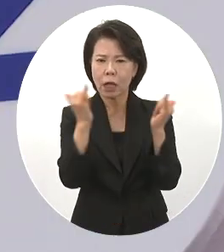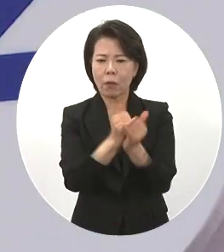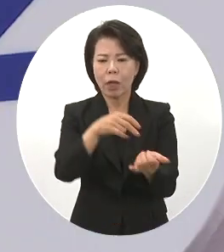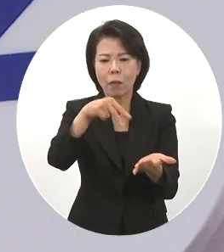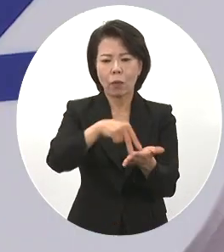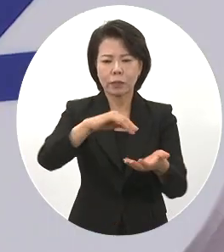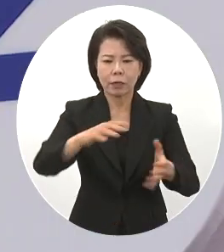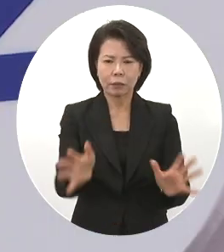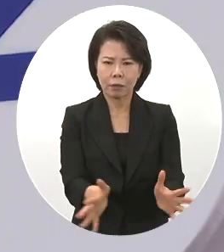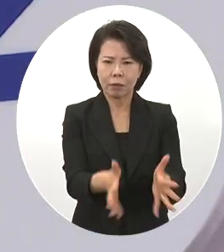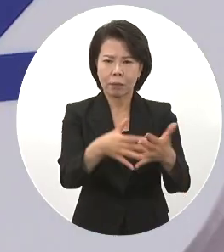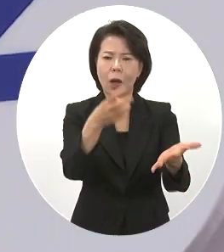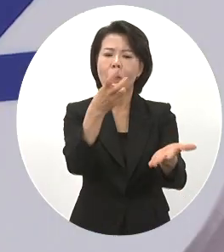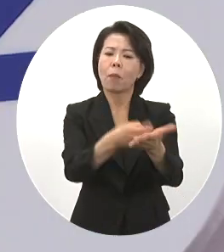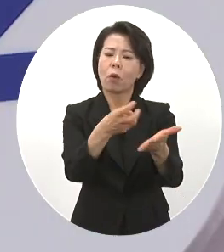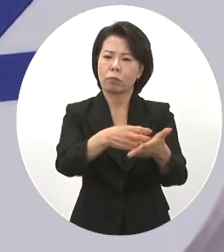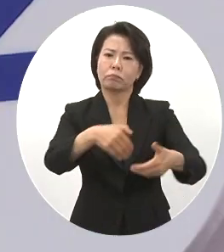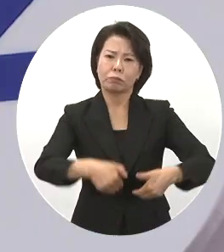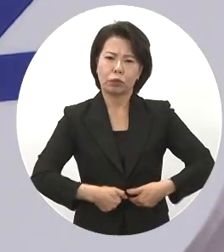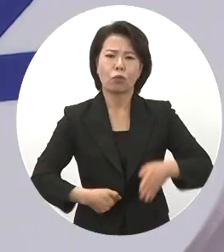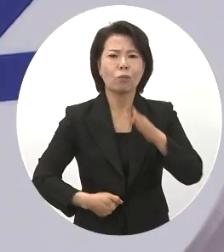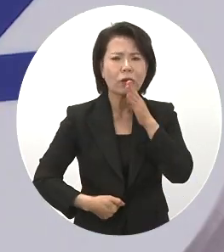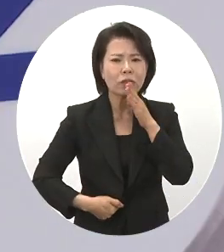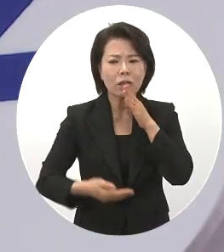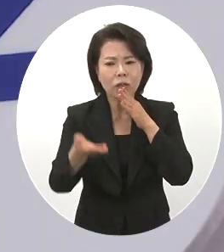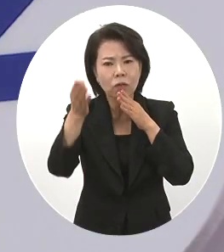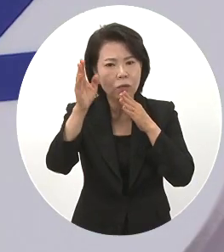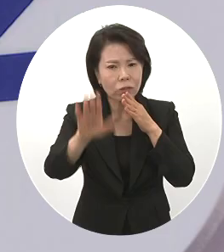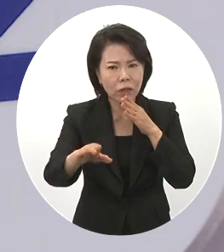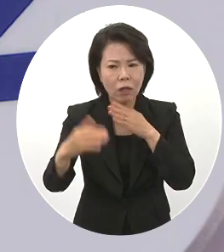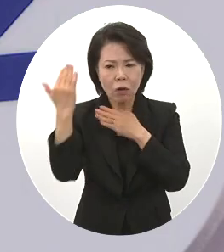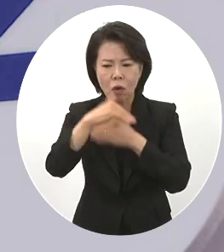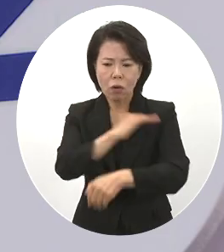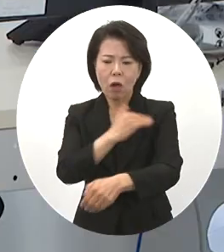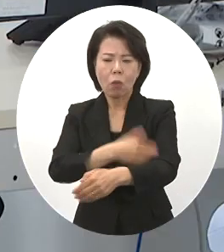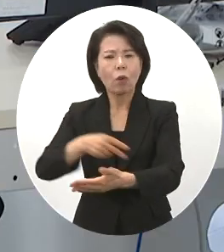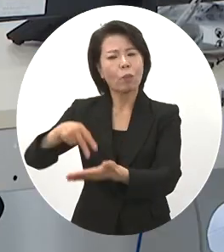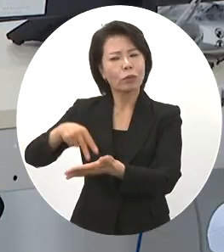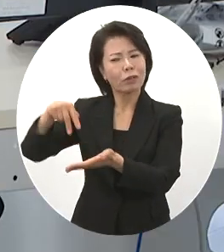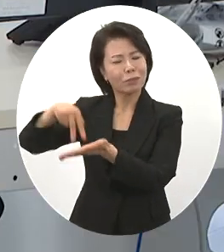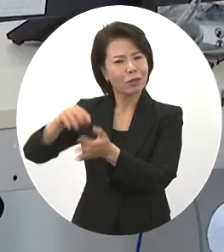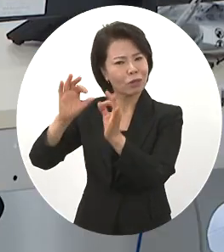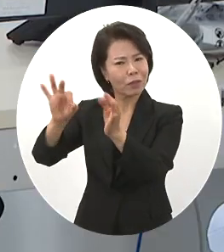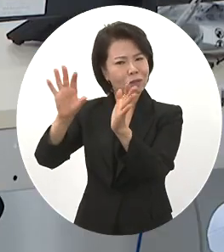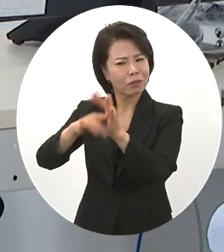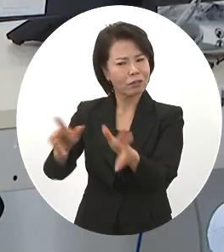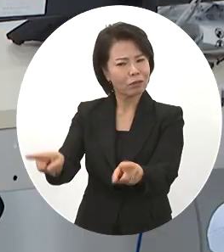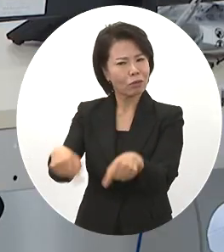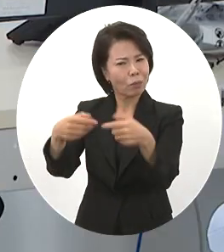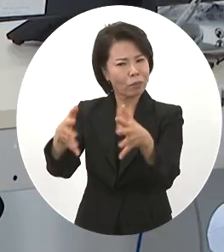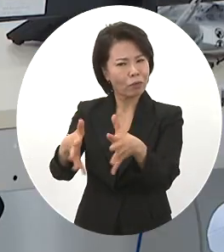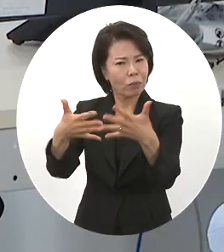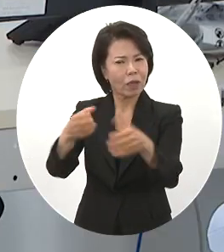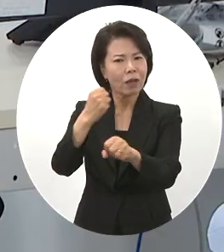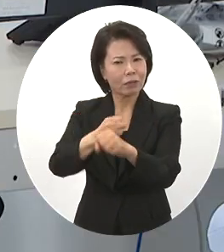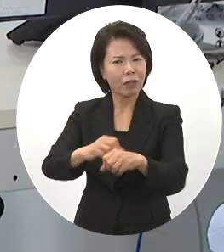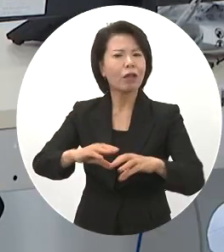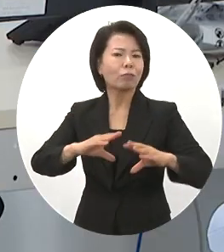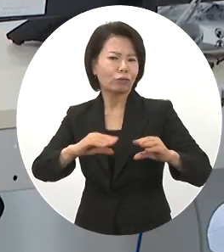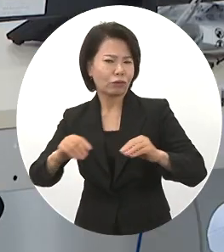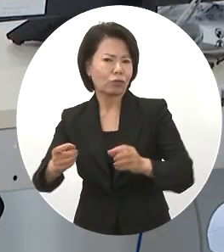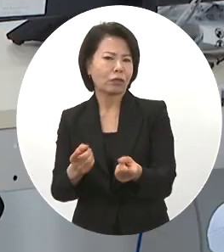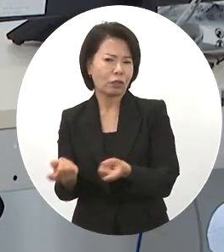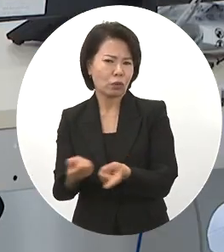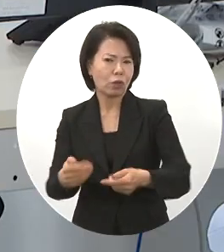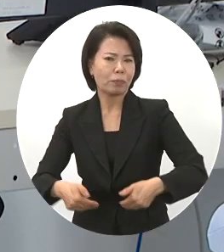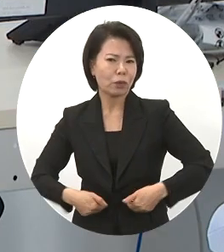사회보장제도 협의가 법적으로 필요함을 인정하면서도 건강권 보장 차원에서 협의제도의 유연한 운영이